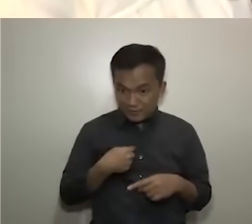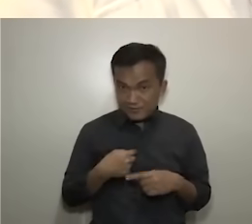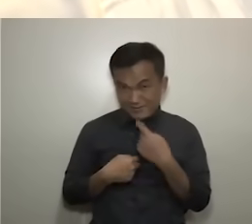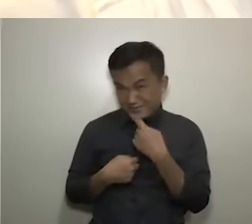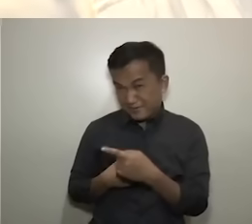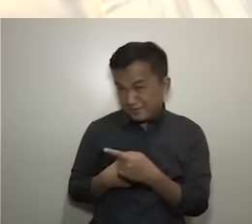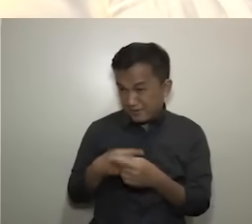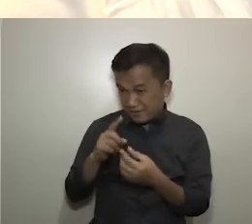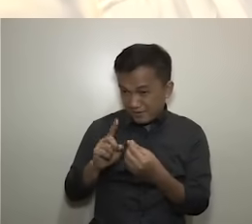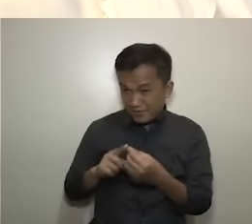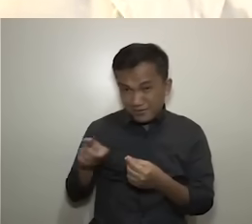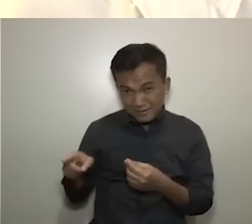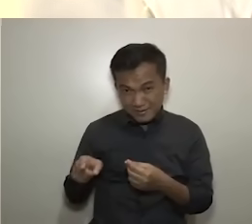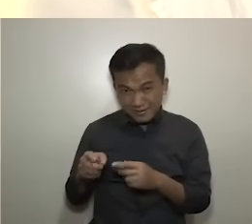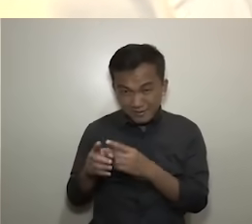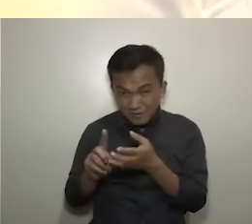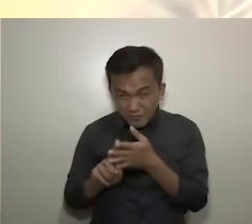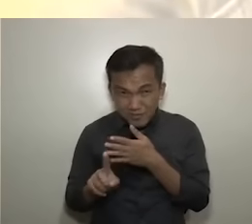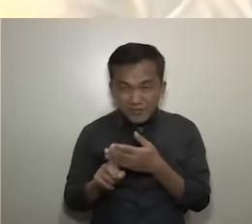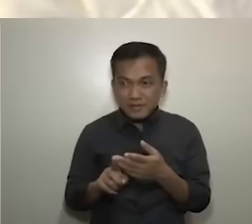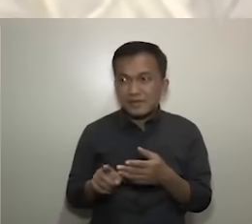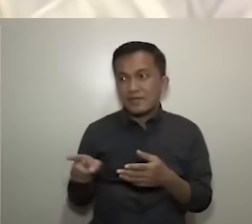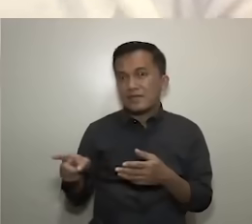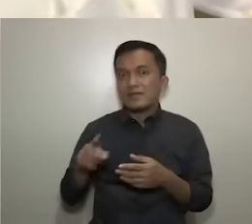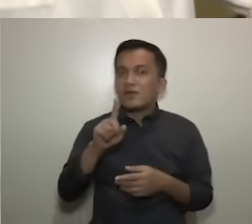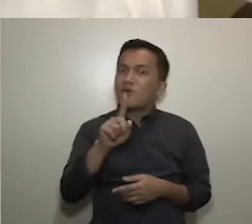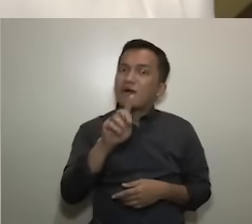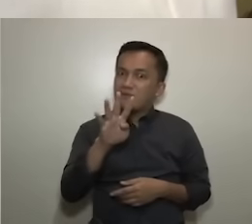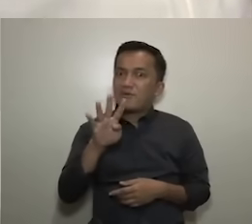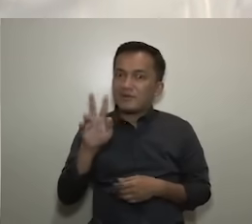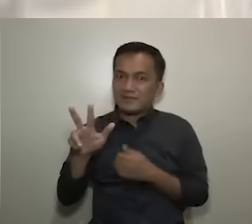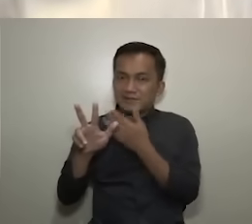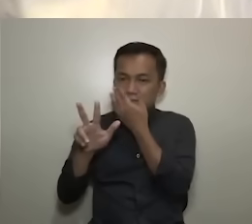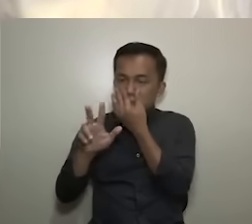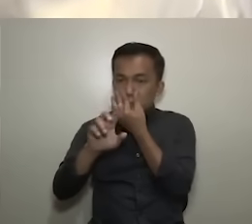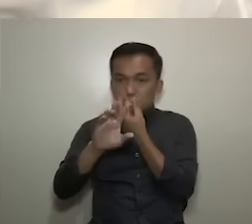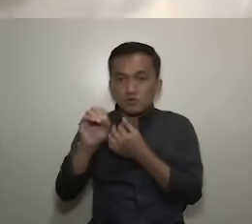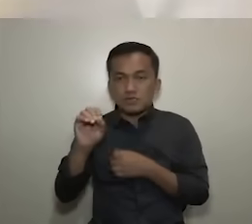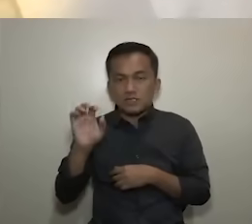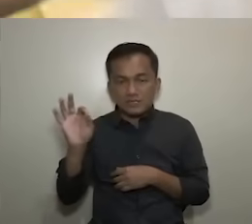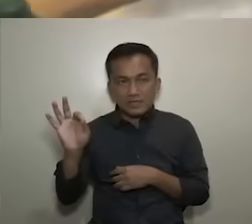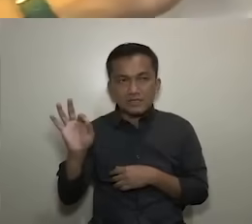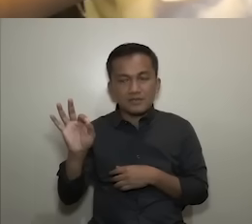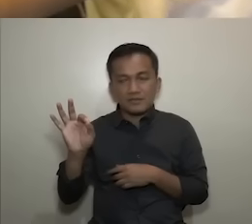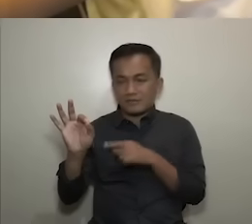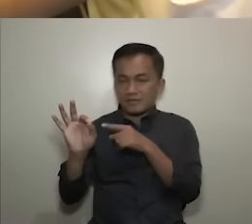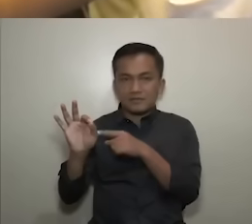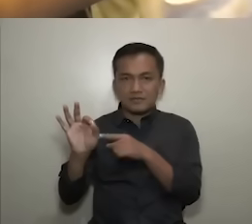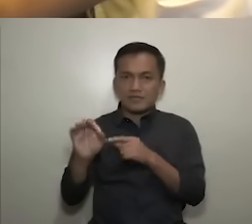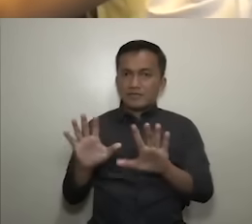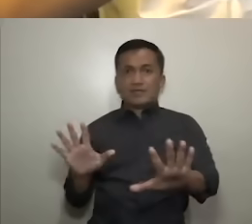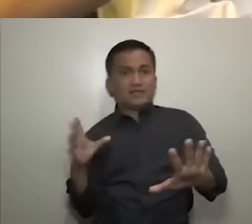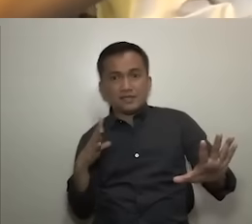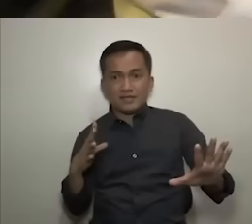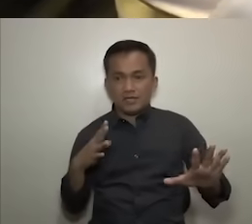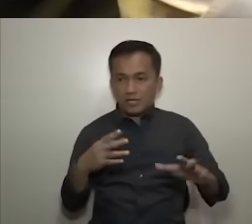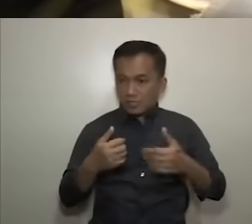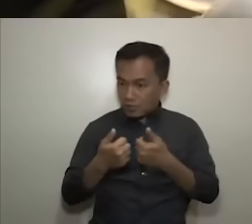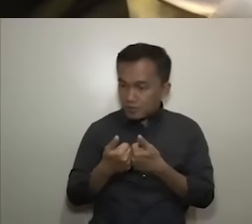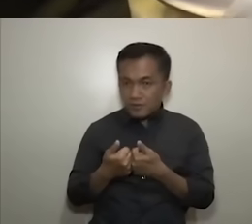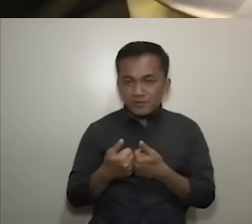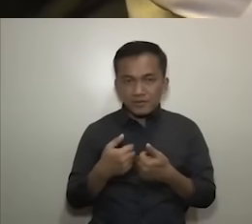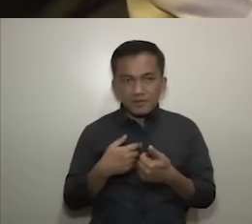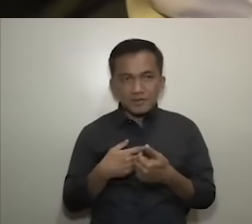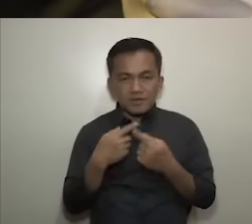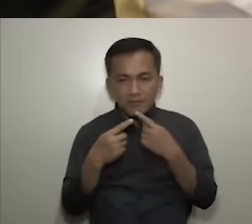Yung sinasabi niyo po about kotse. Nambubola ka? Pero ang hindi... Ang 143, 2009 pa yan eh. Sandali, Sarah. Kung ang girlfriend ko